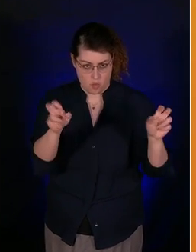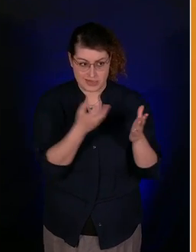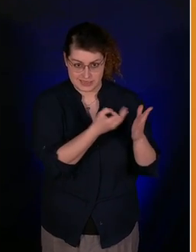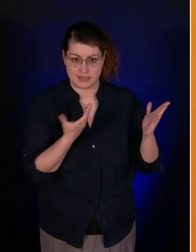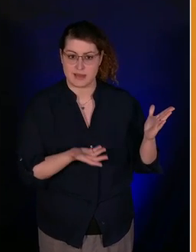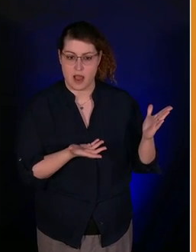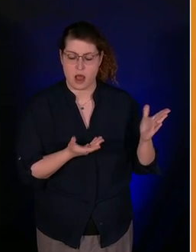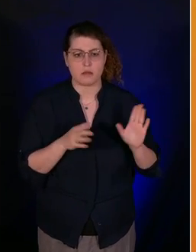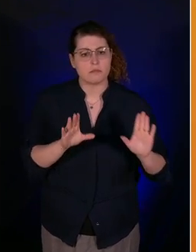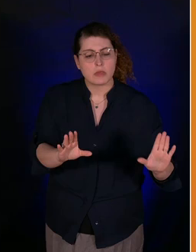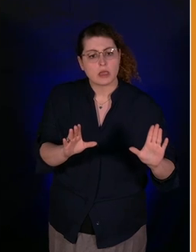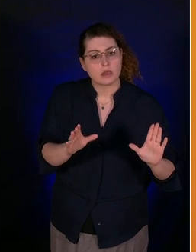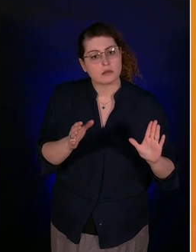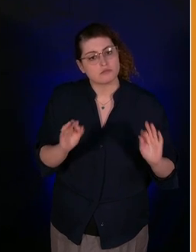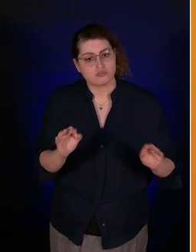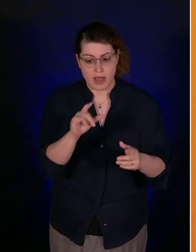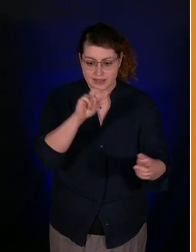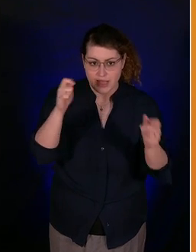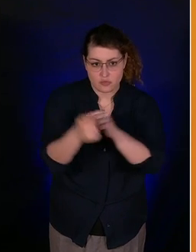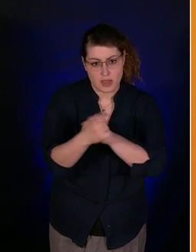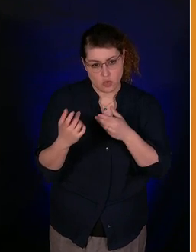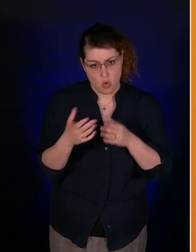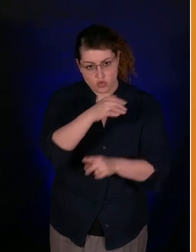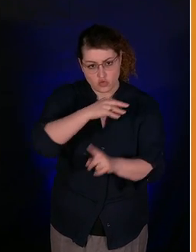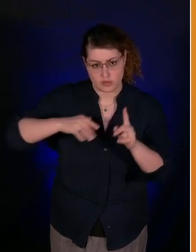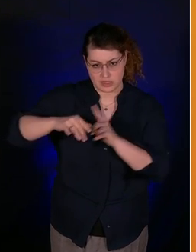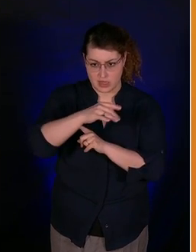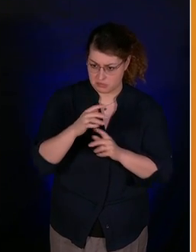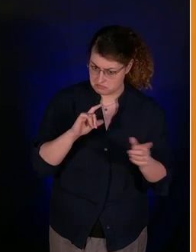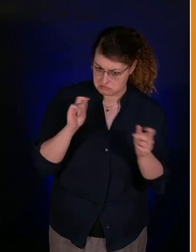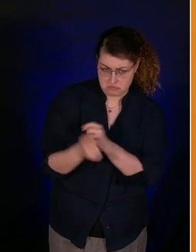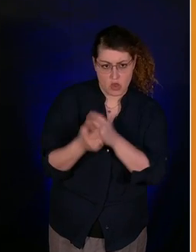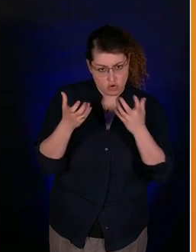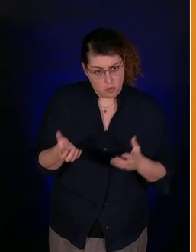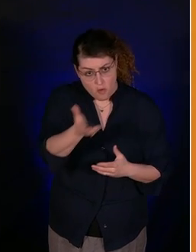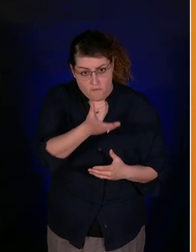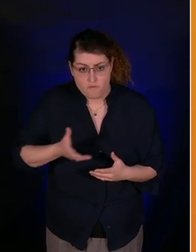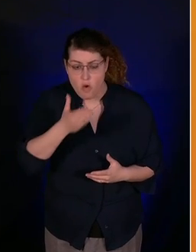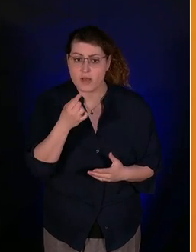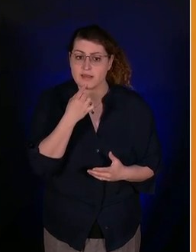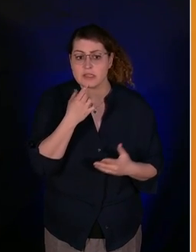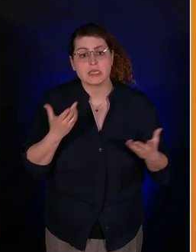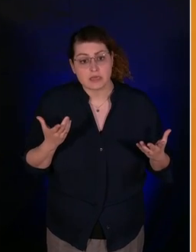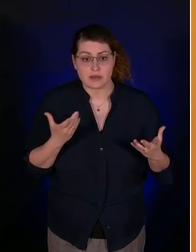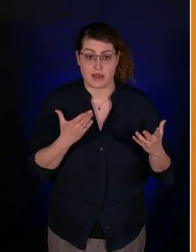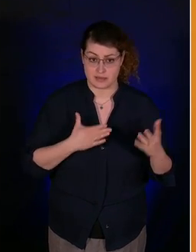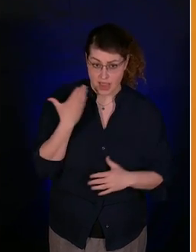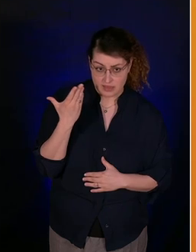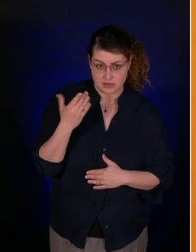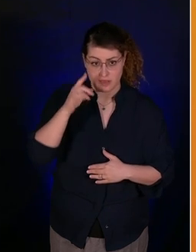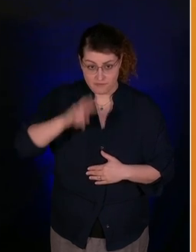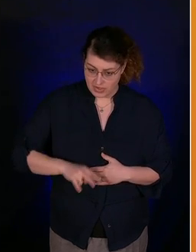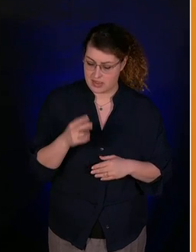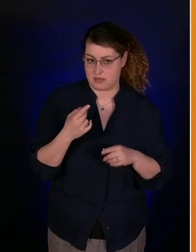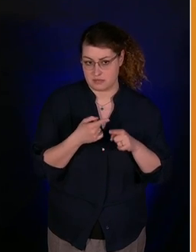est-il possible d'envisager la transformation de la société telle que nous l'envisageons, c'est-à-dire notamment grâce à une vraie répartition